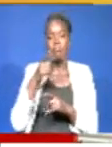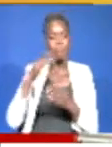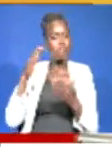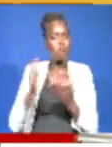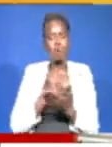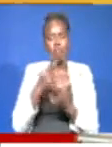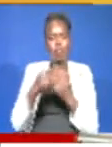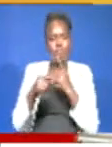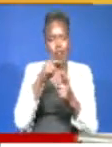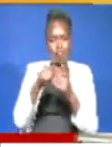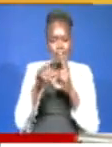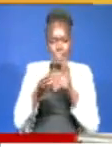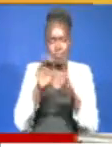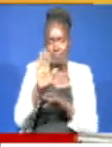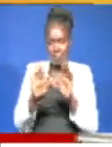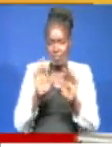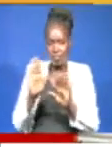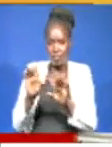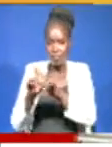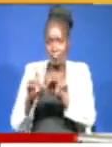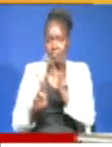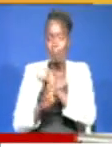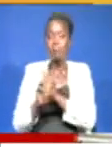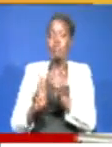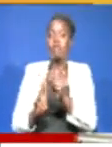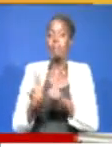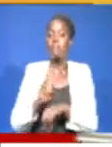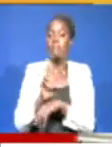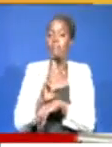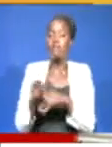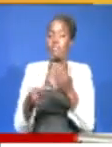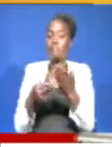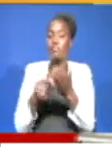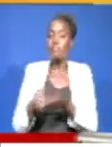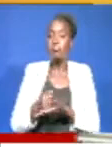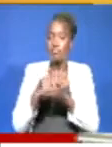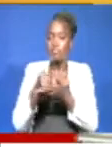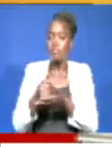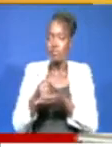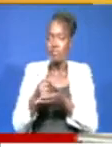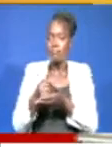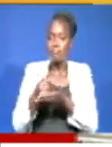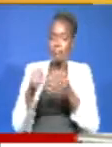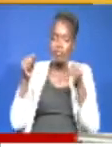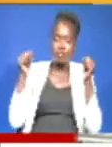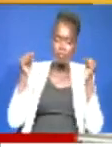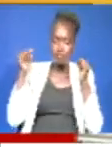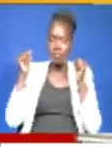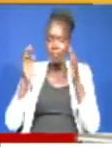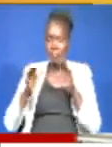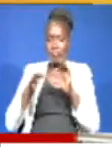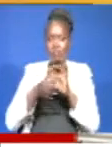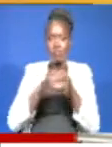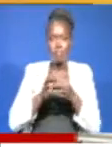Vile vile tukitumia teknolojia tunaweza tukawasaidia hata wafugaji wetu kuwa unganisha na masoko